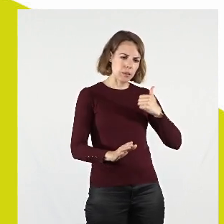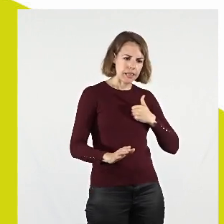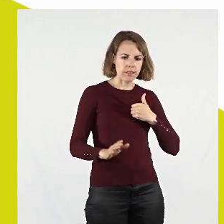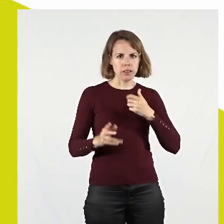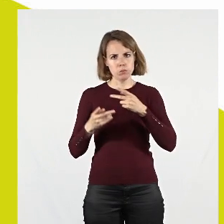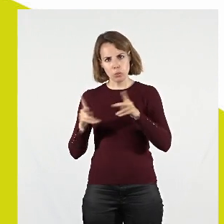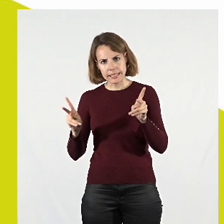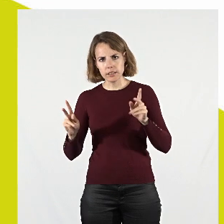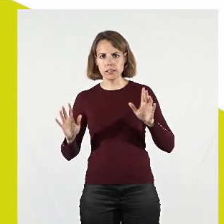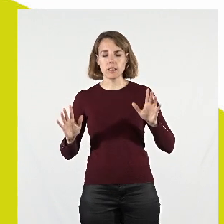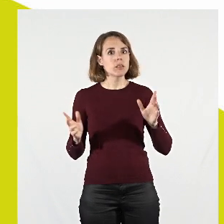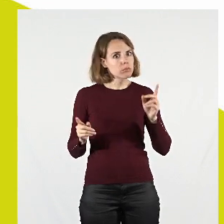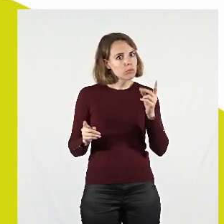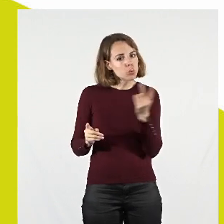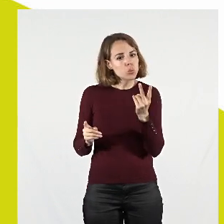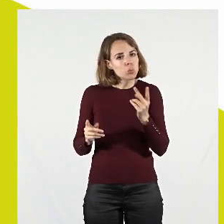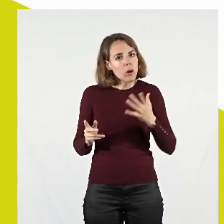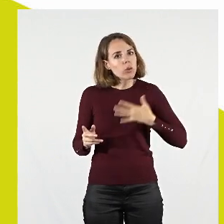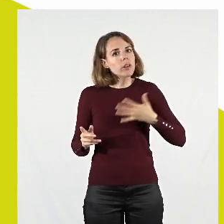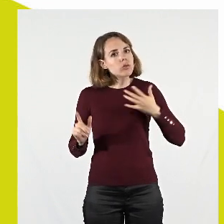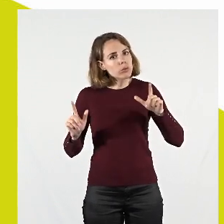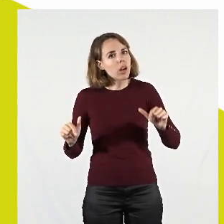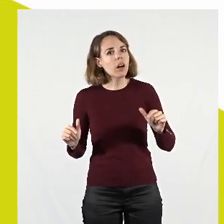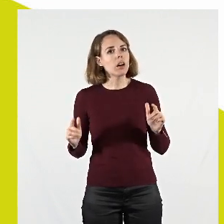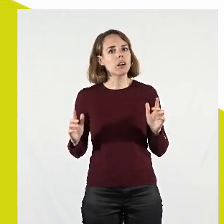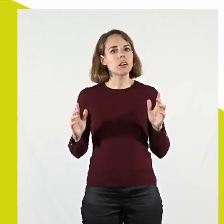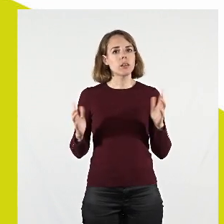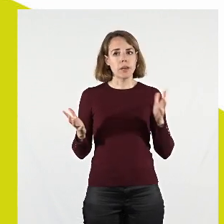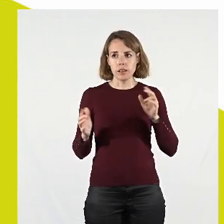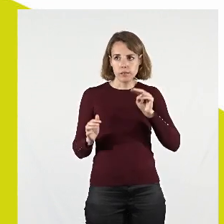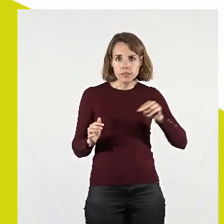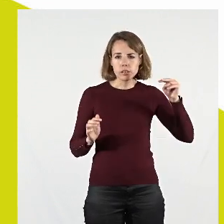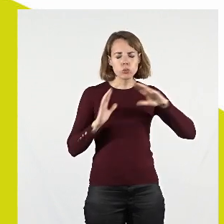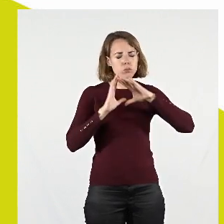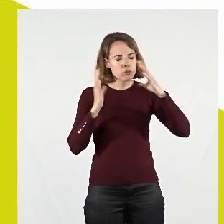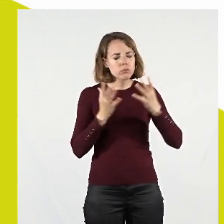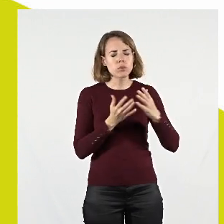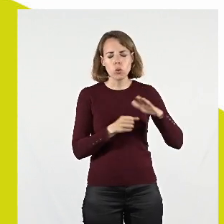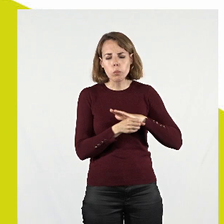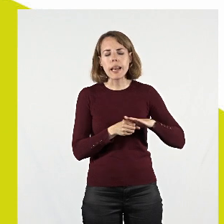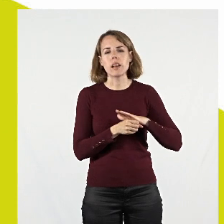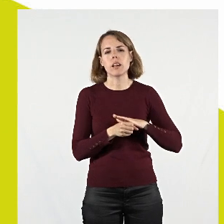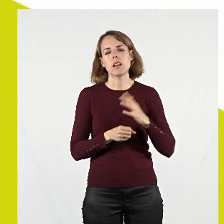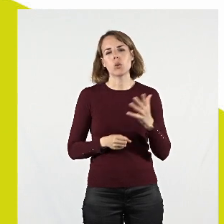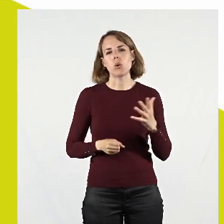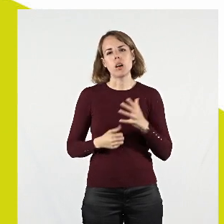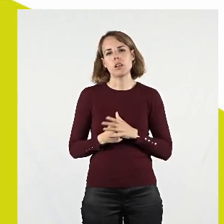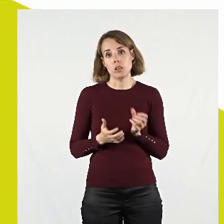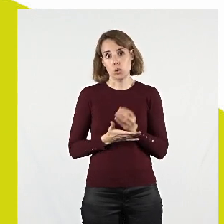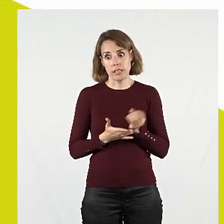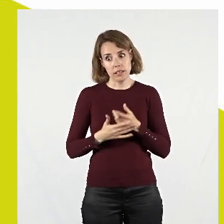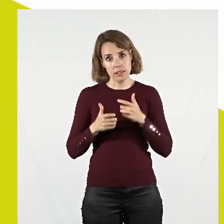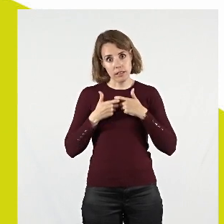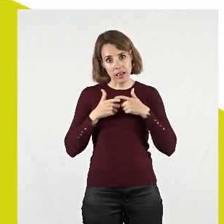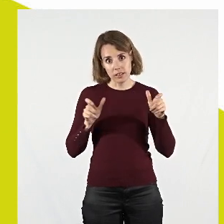je vais y revenir. Le seul endroit où il y a une vision totalement transversale des risques professionnels et des données qui sont accessibles à